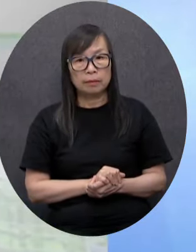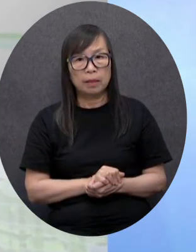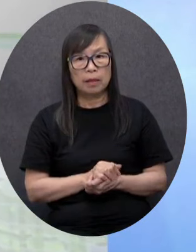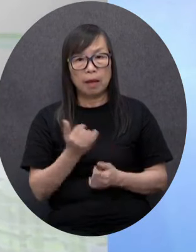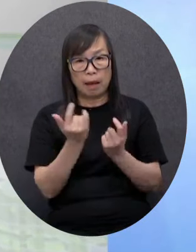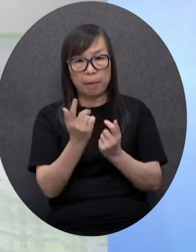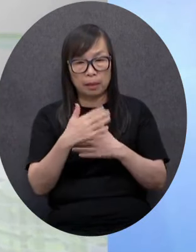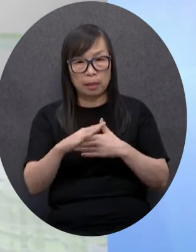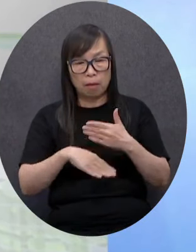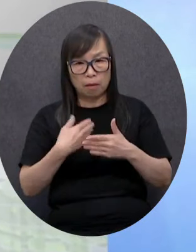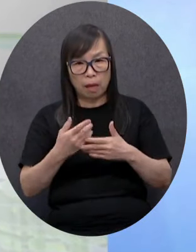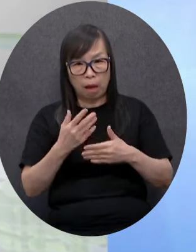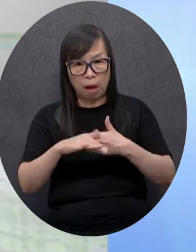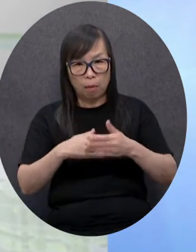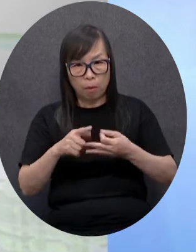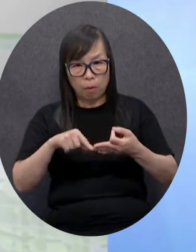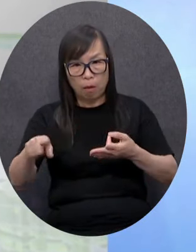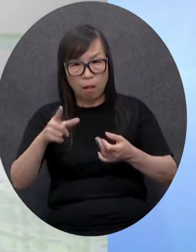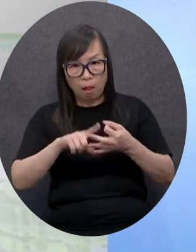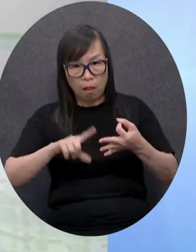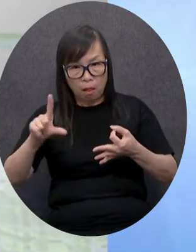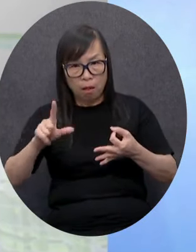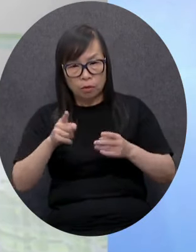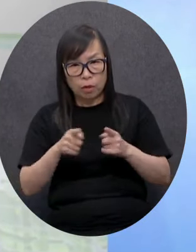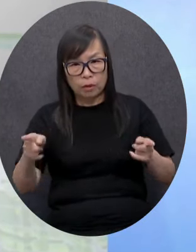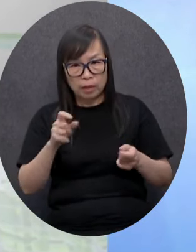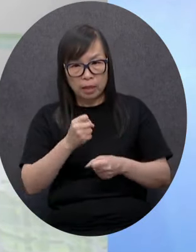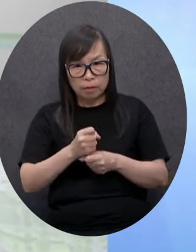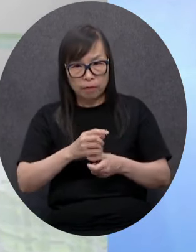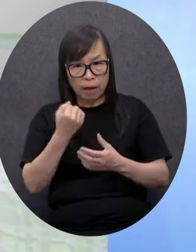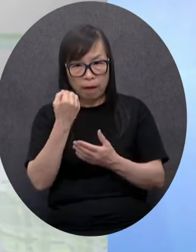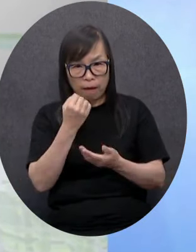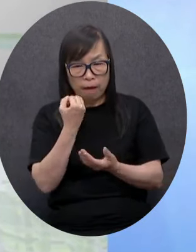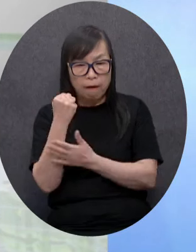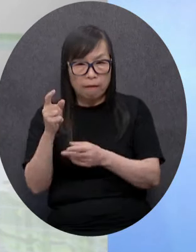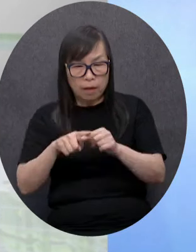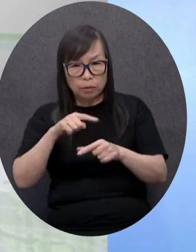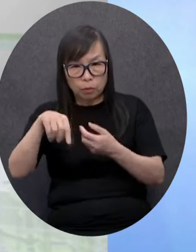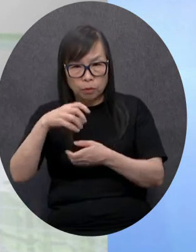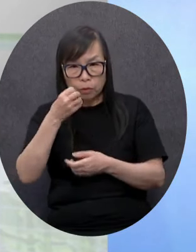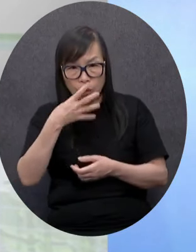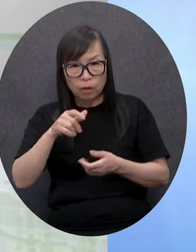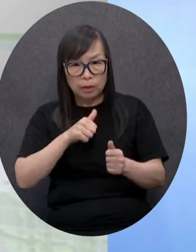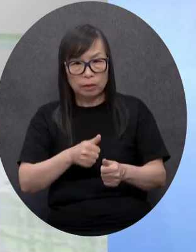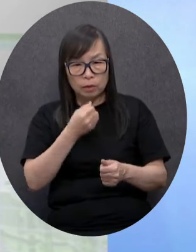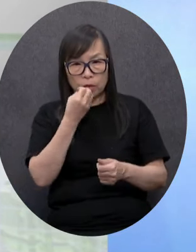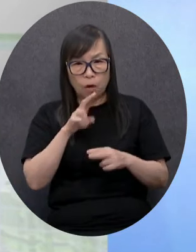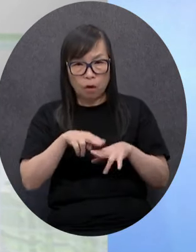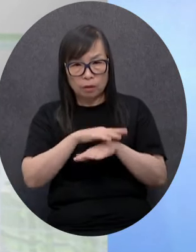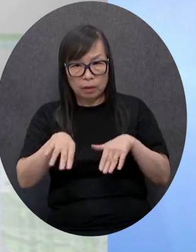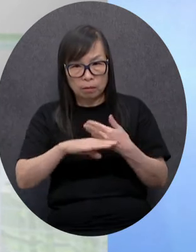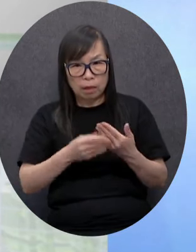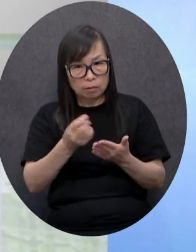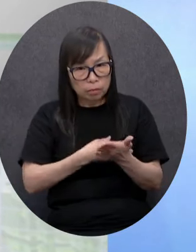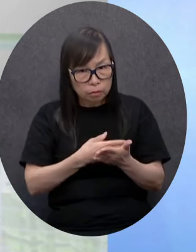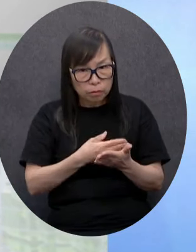在北京，外交部发言人指罗冠聪等人长期从事反中乱港活动，认为依据香港国安条例采取措